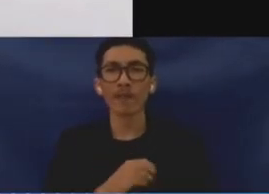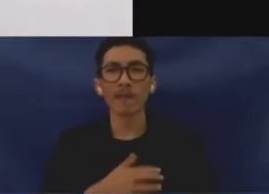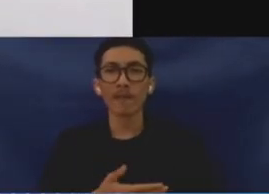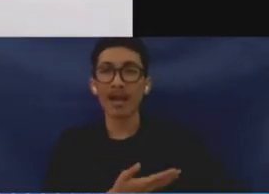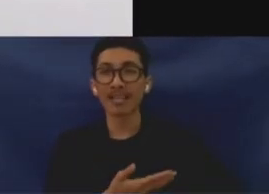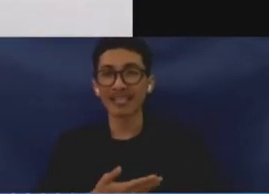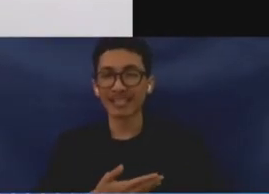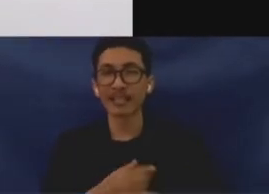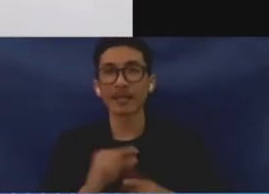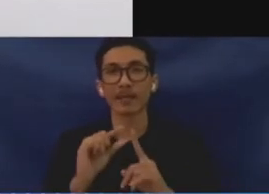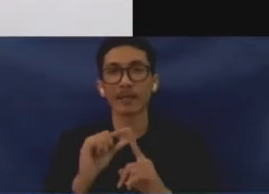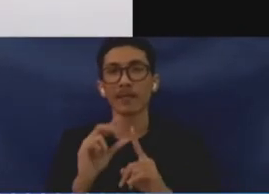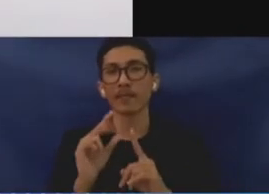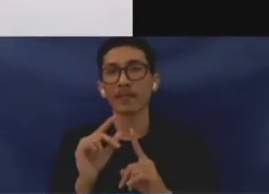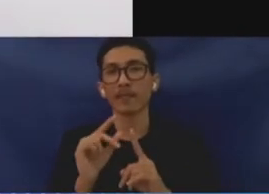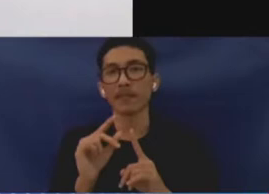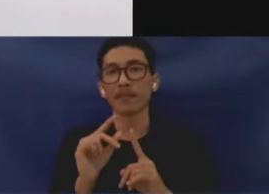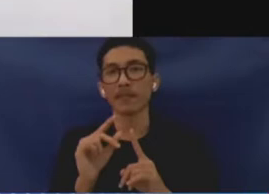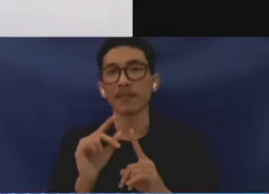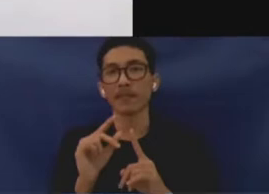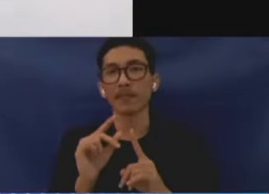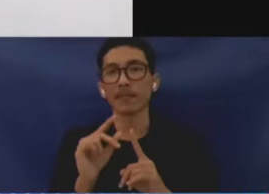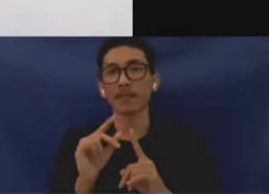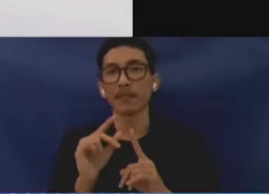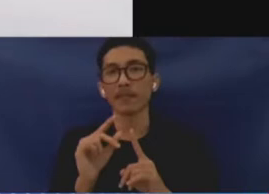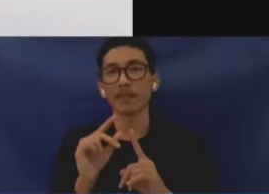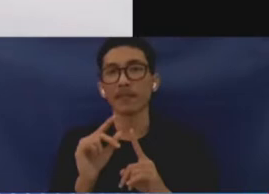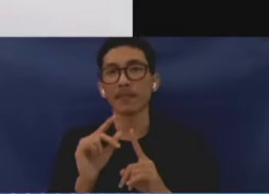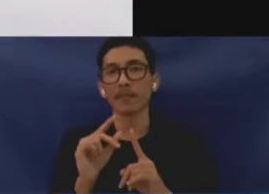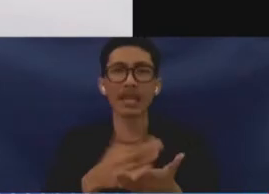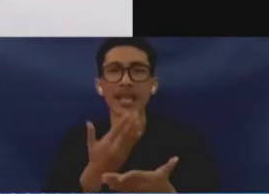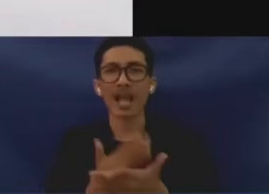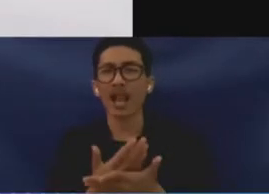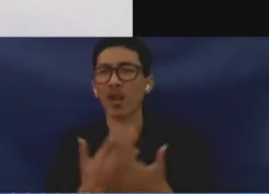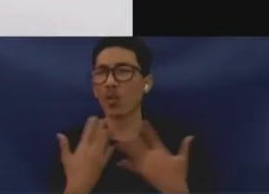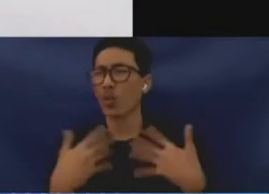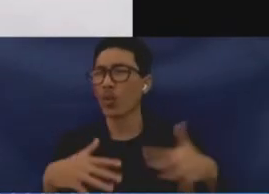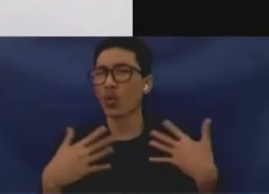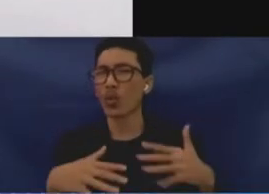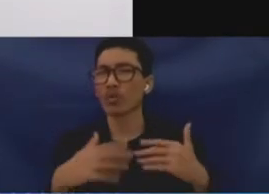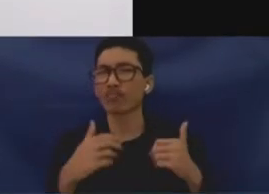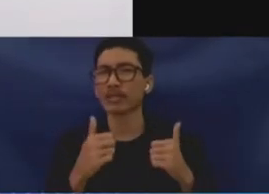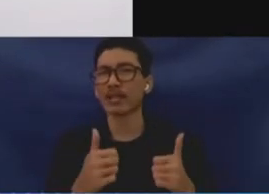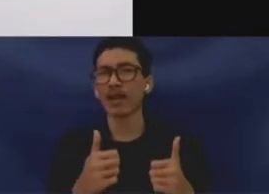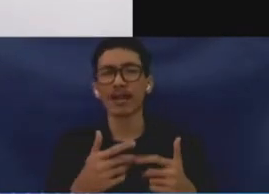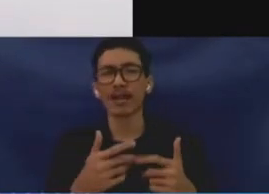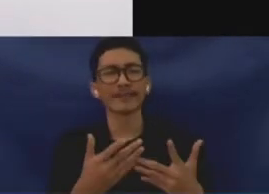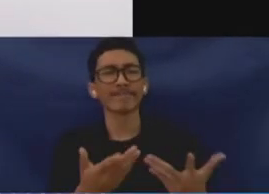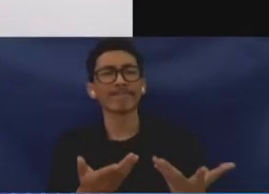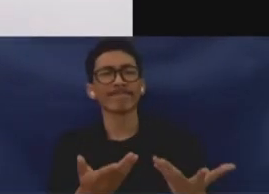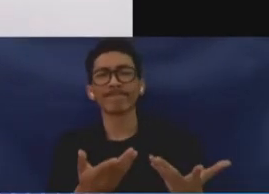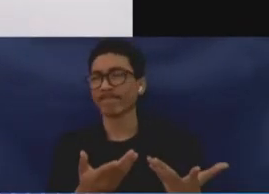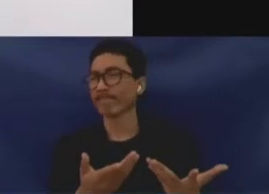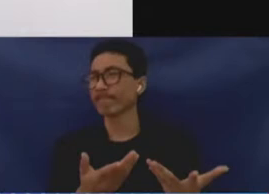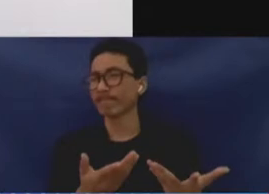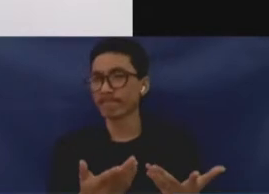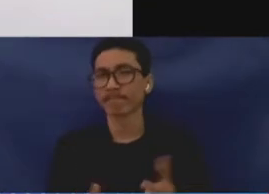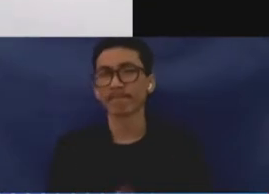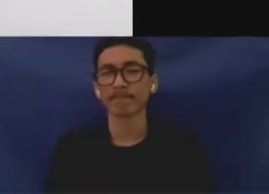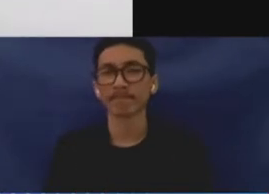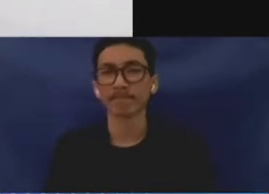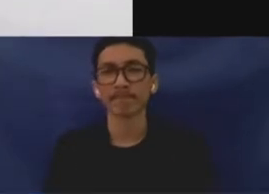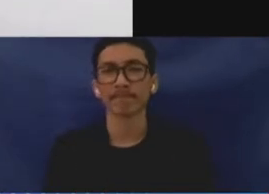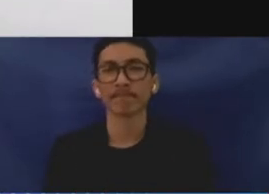untuk meninggalnya tuh lumayan gitu ya, lumayan tinggi gitu. Jadi sempat ada di NICU juga gitu dia. Jadi setelah